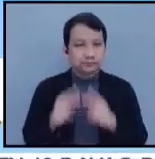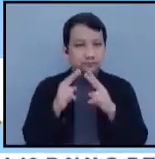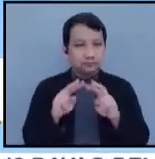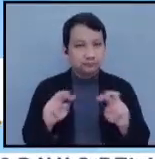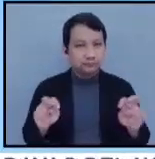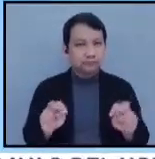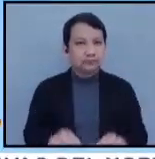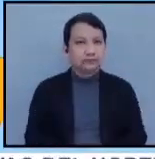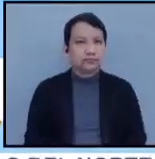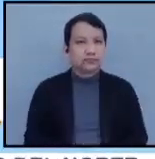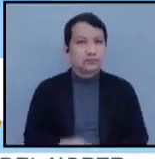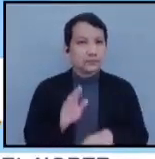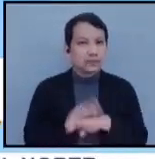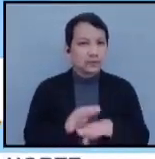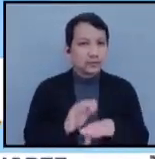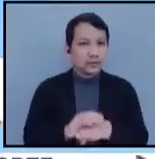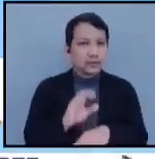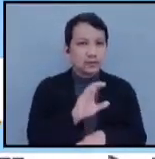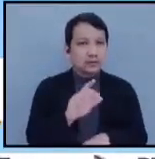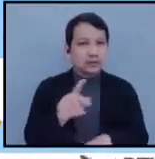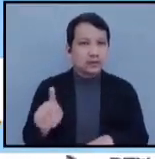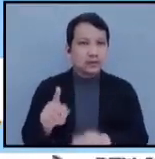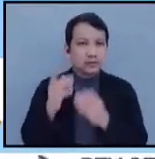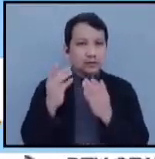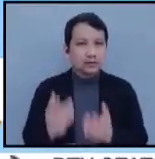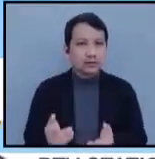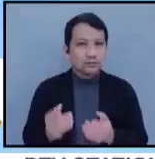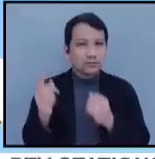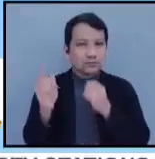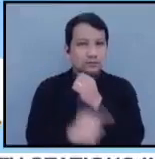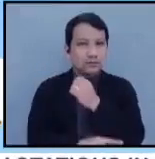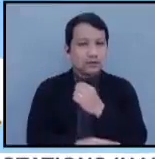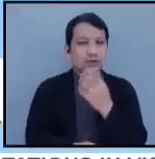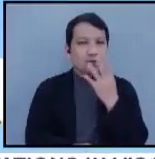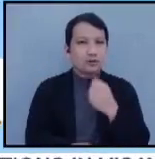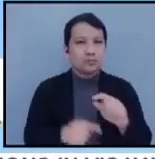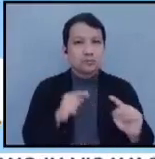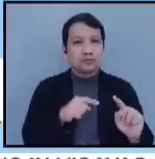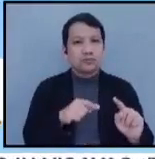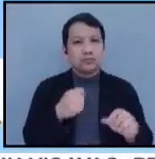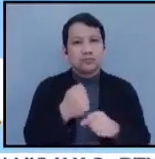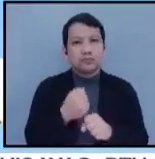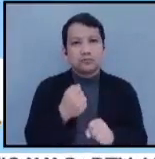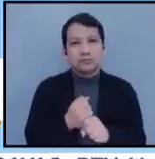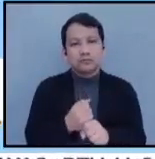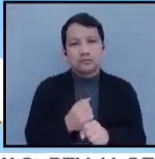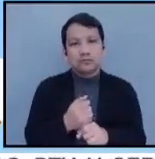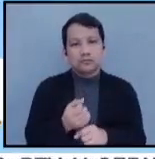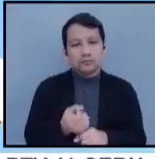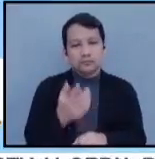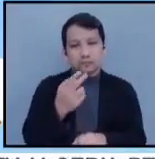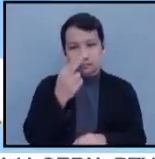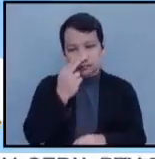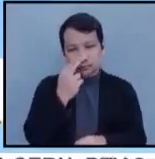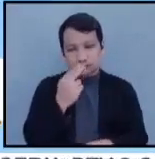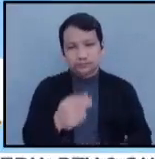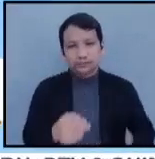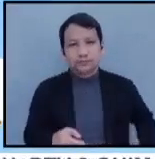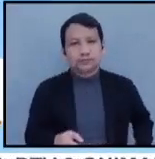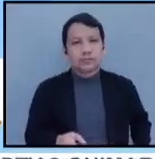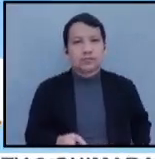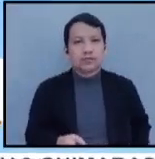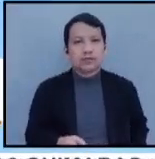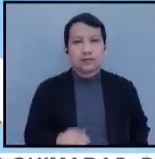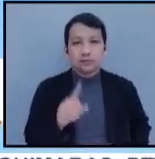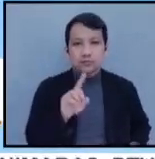Babala ng kaap, mabigat na parusa ang naghihintay sa mga gagawa ng bomb joke sa ilalim ng Presidential Decree